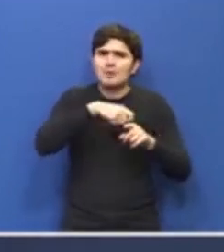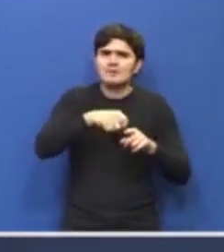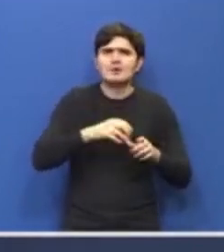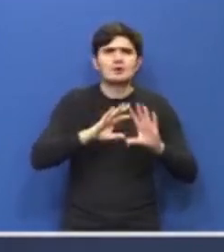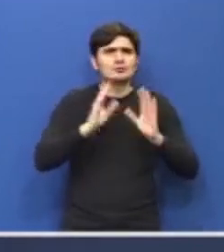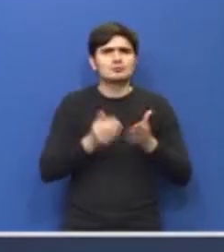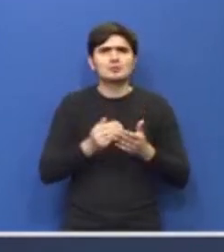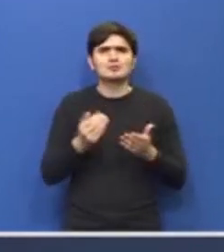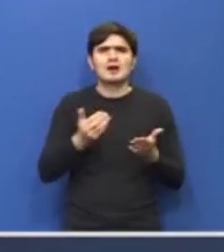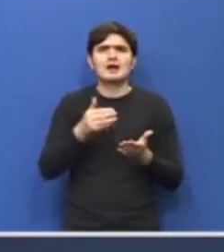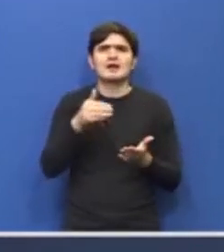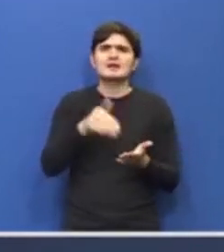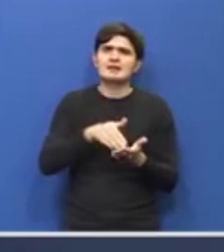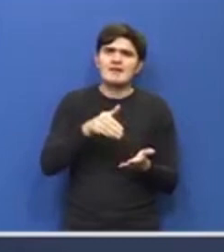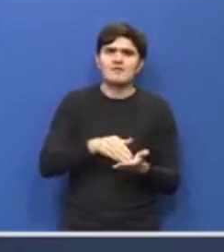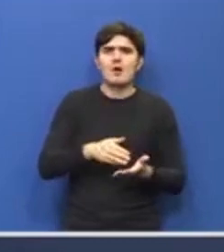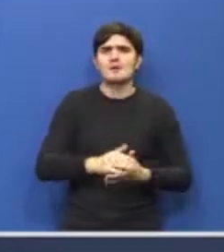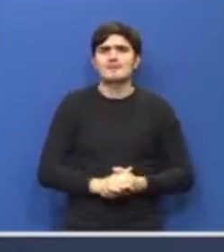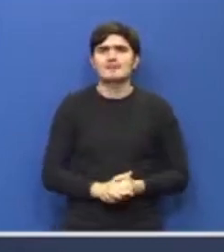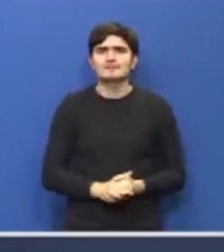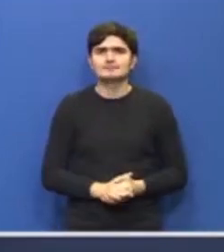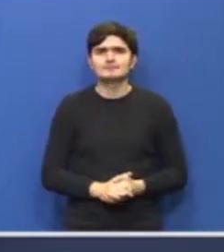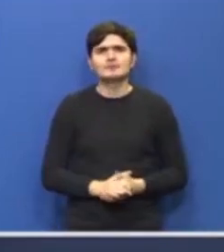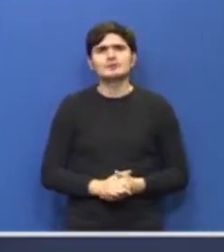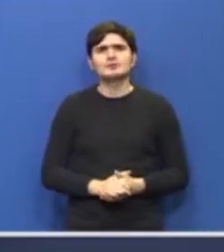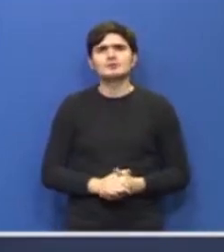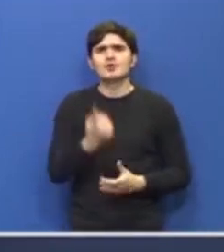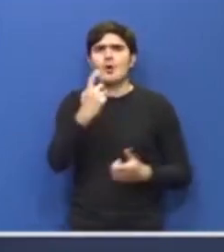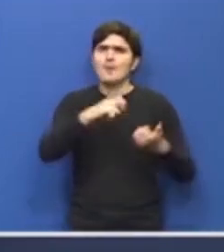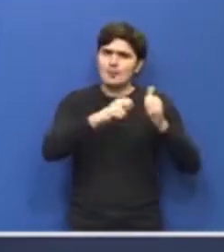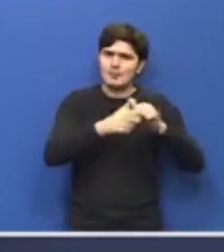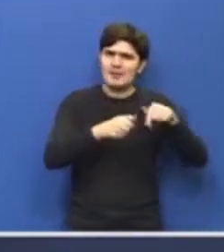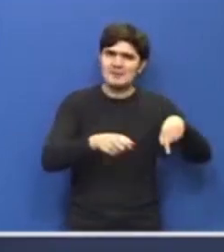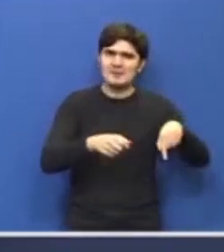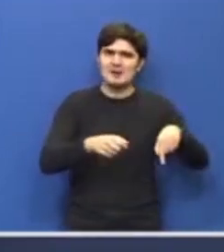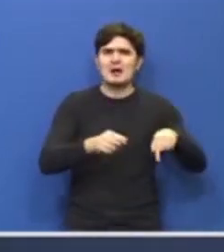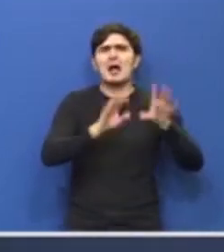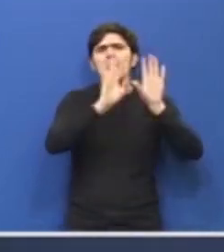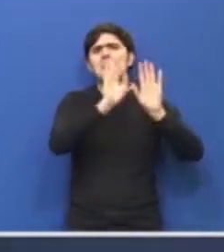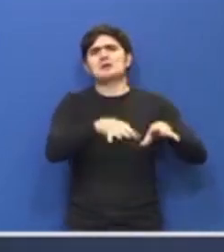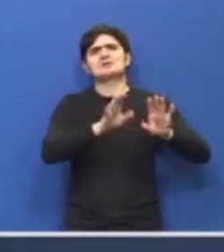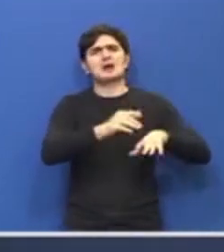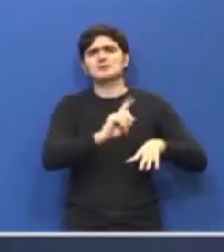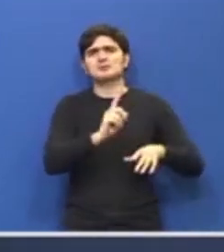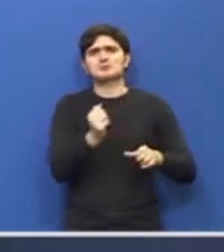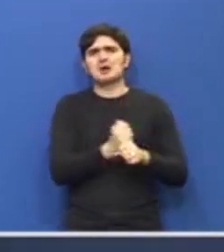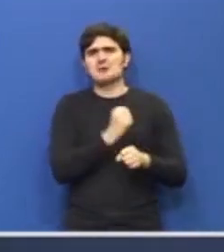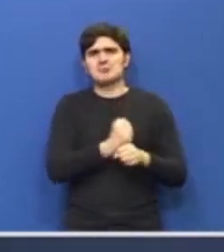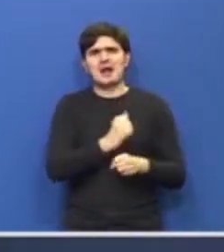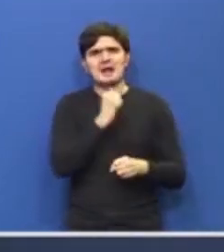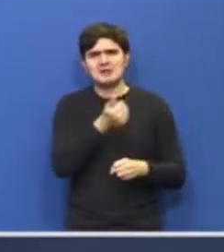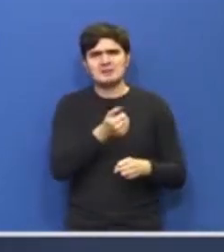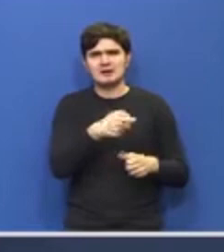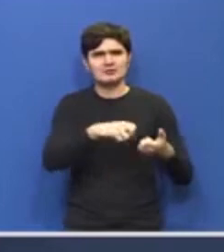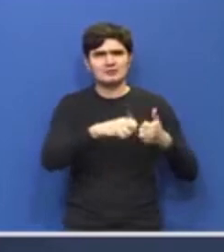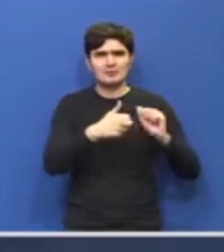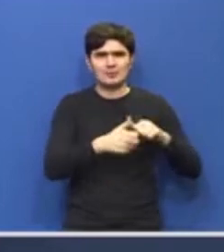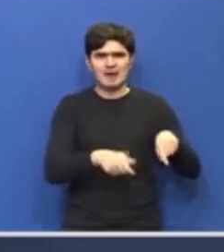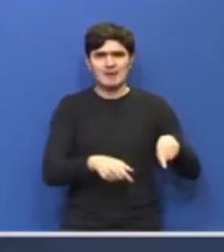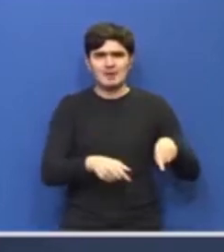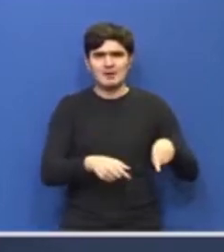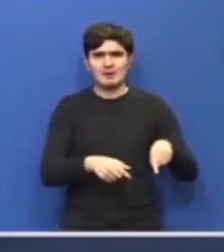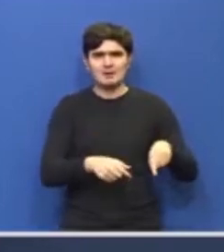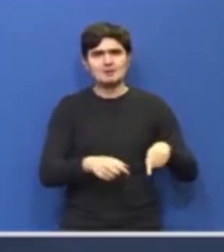acele investiții care sunt necesare și luăm o problemă care a fost prea mult timp lăsată în nelucrare, ca să folosesc o metaforă,